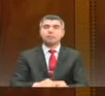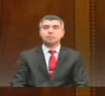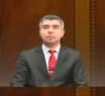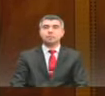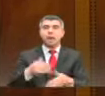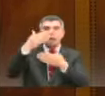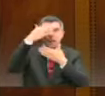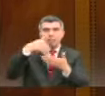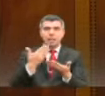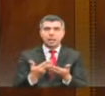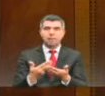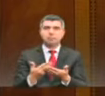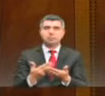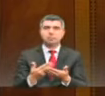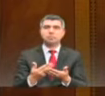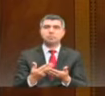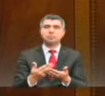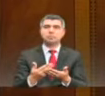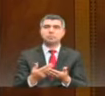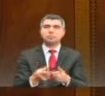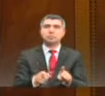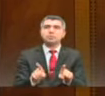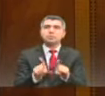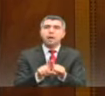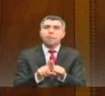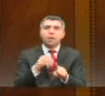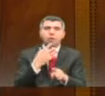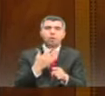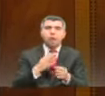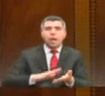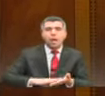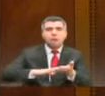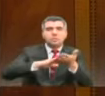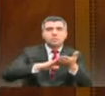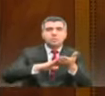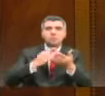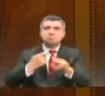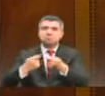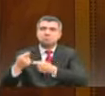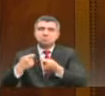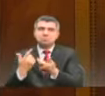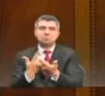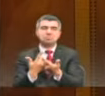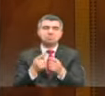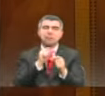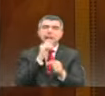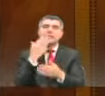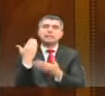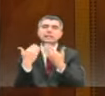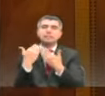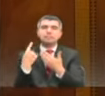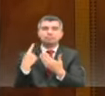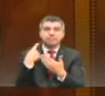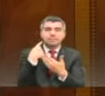المغرب تمكن من رفع قدرة منظومته الاقتصادية على مقاومة الأزمات،